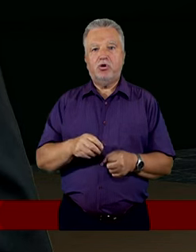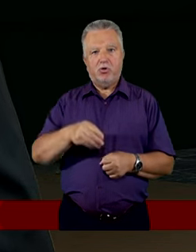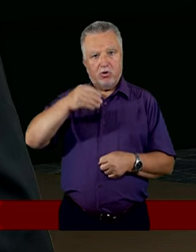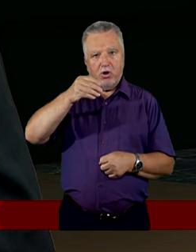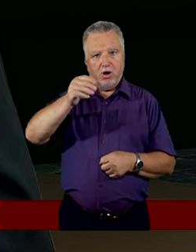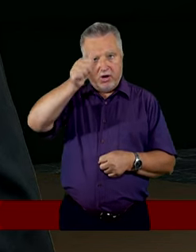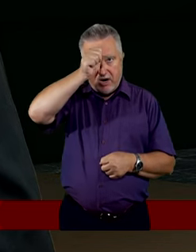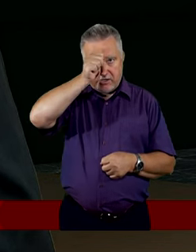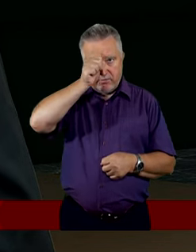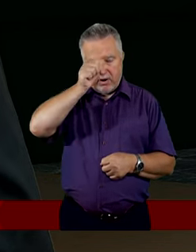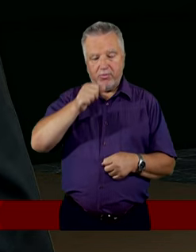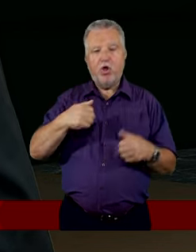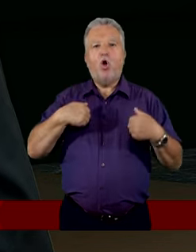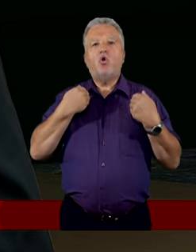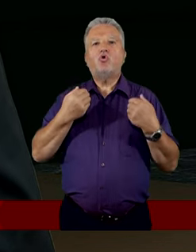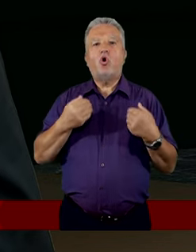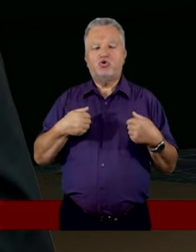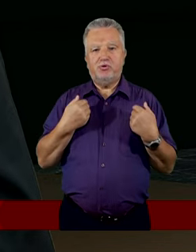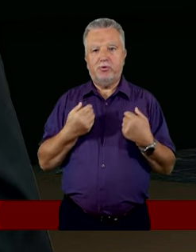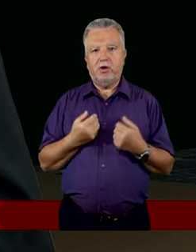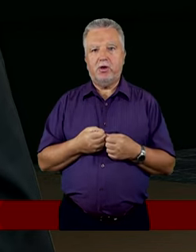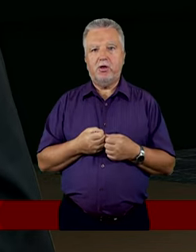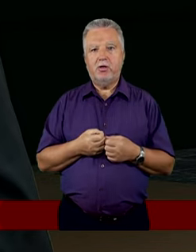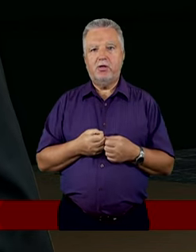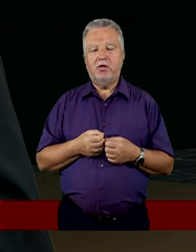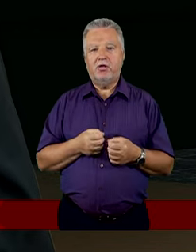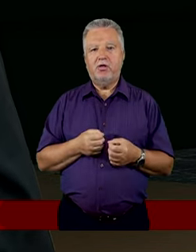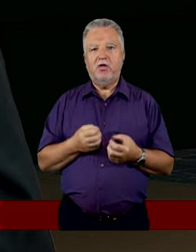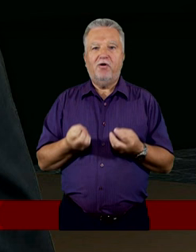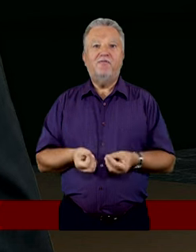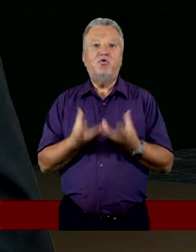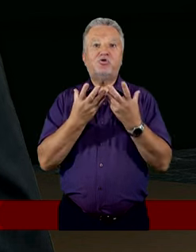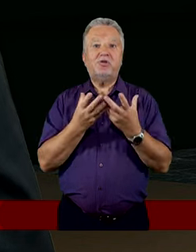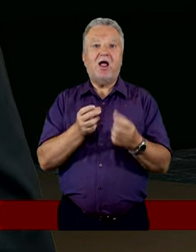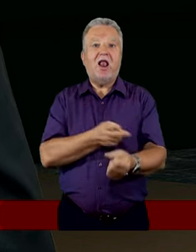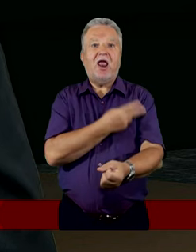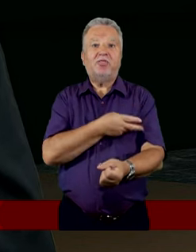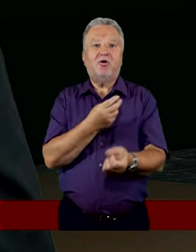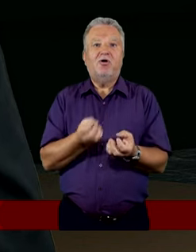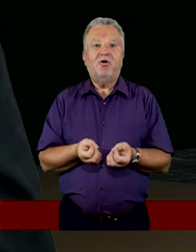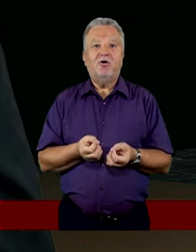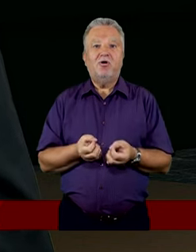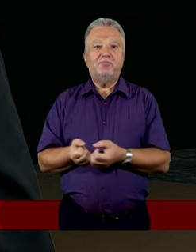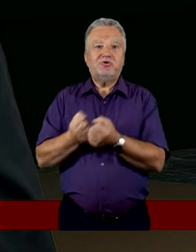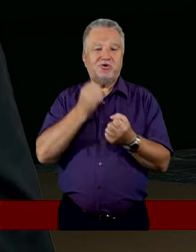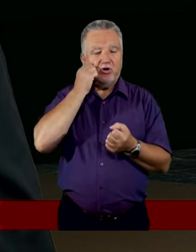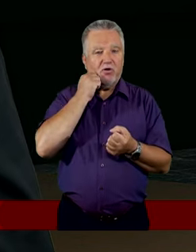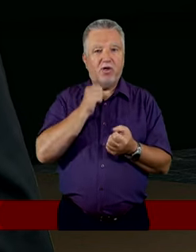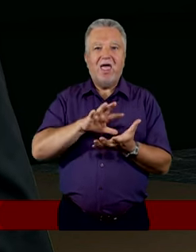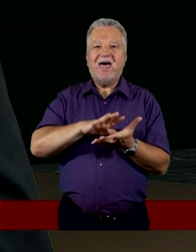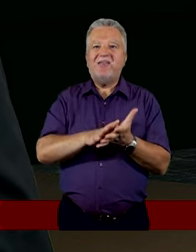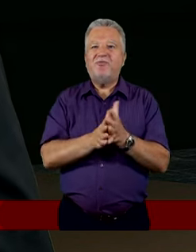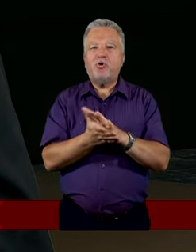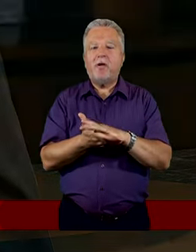jest jakby taki rozwój. Ożywienie kojarzy mi się od razu z czymś, co rozkwita. Wiosna, lato, owocowanie. Reformacja jest zupełnie